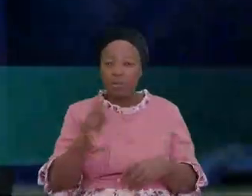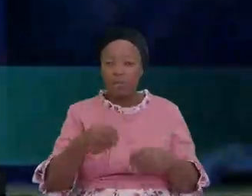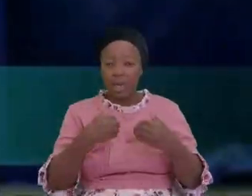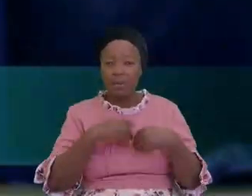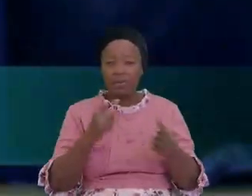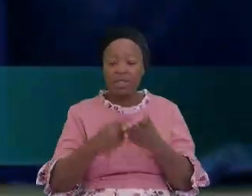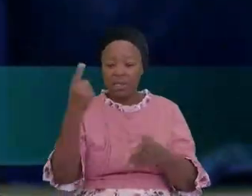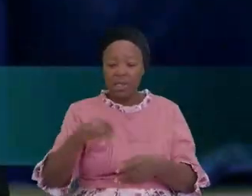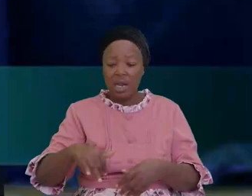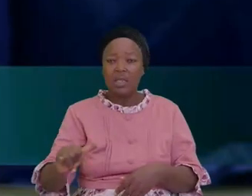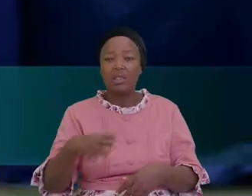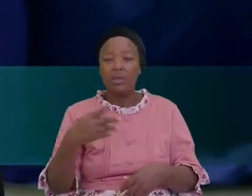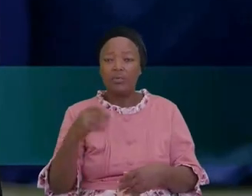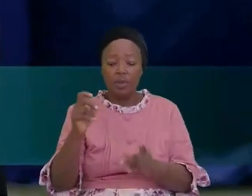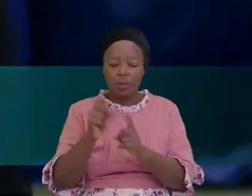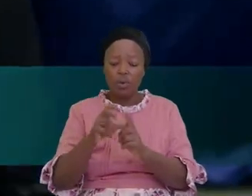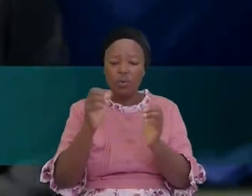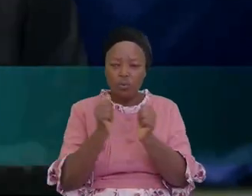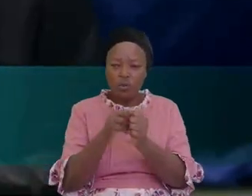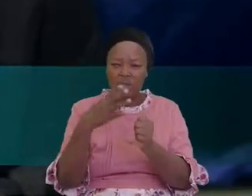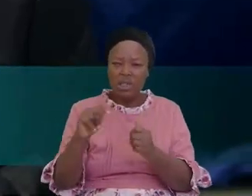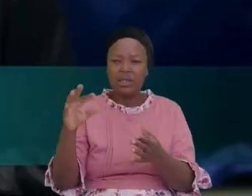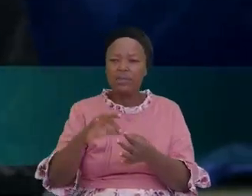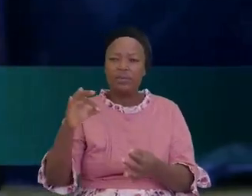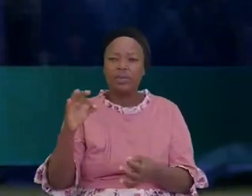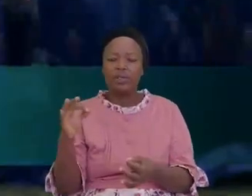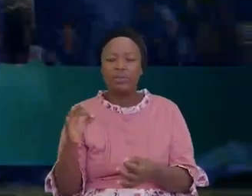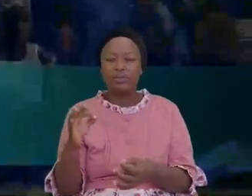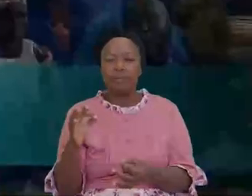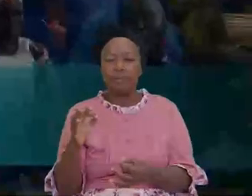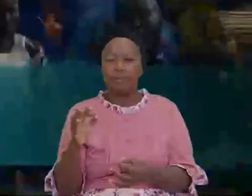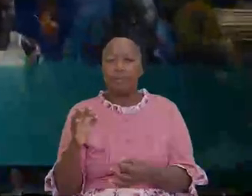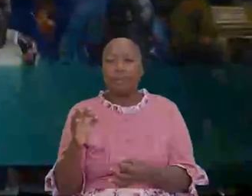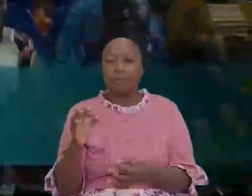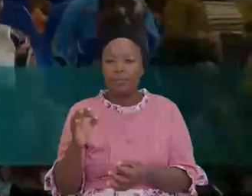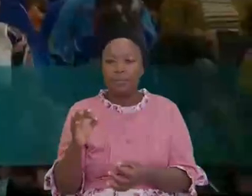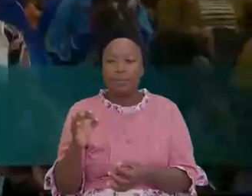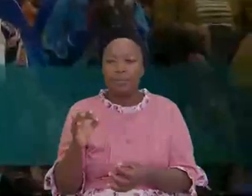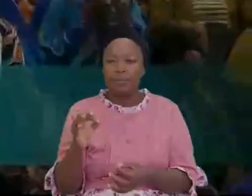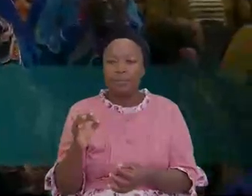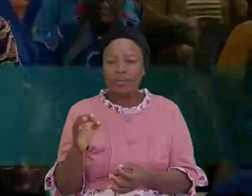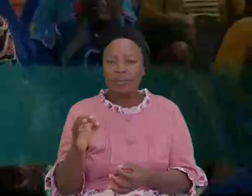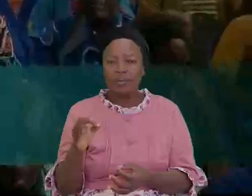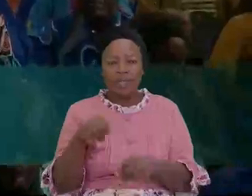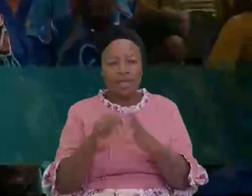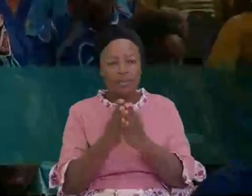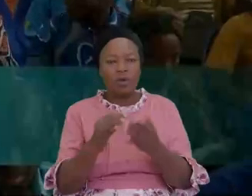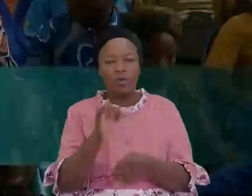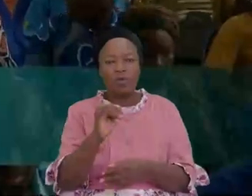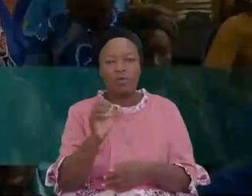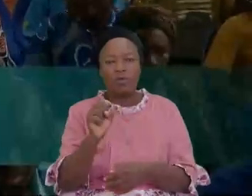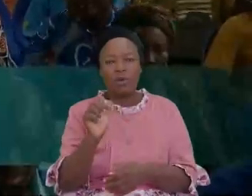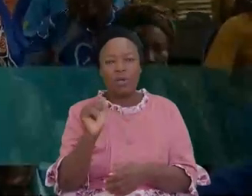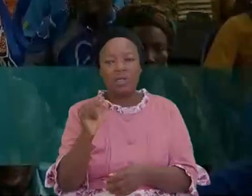Voilà pourquoi nous devons intérioriser la parole avec l'esprit. En